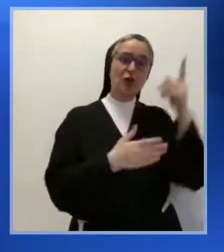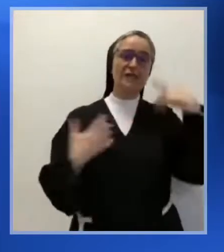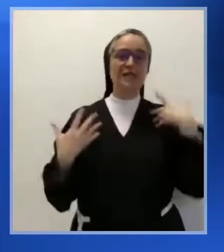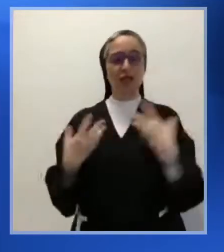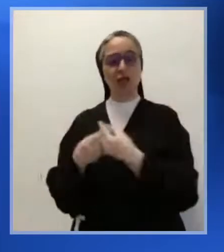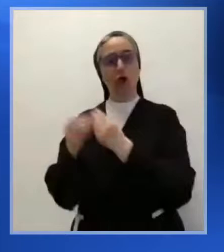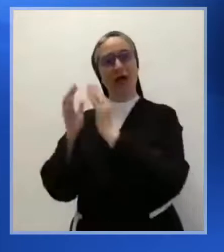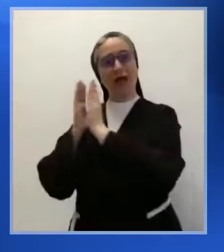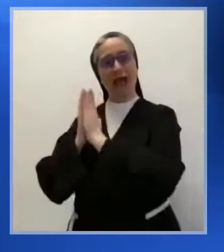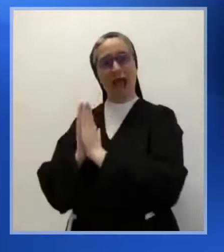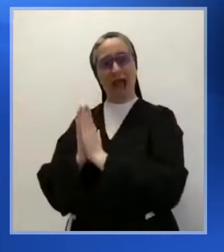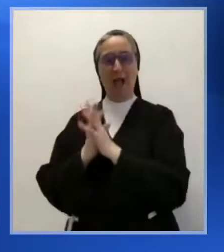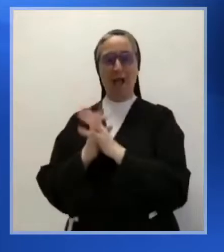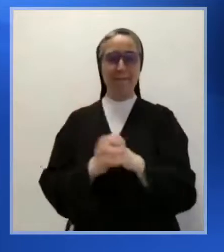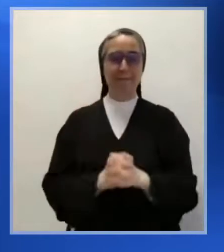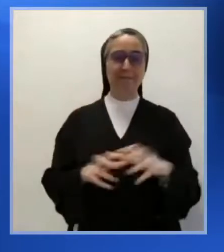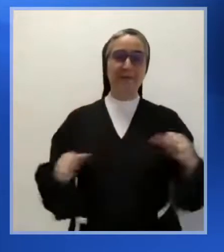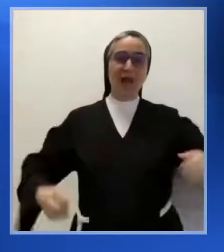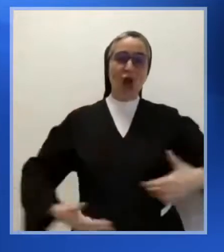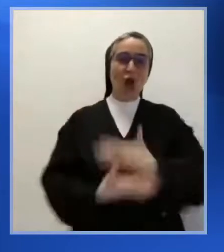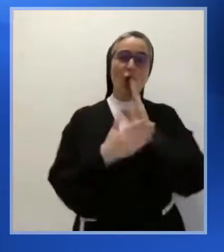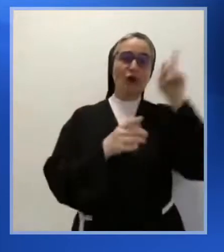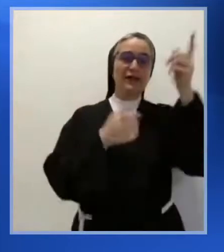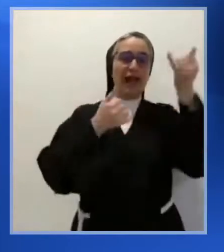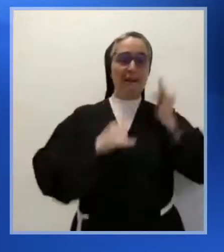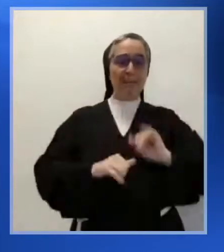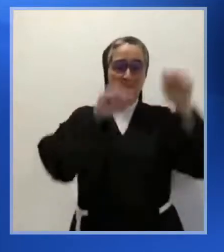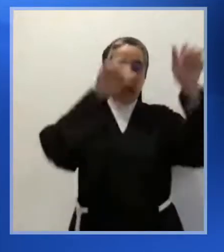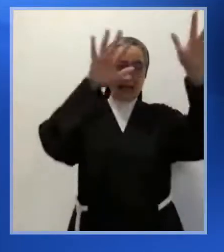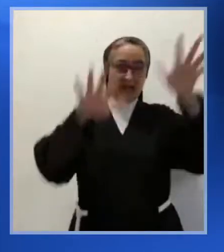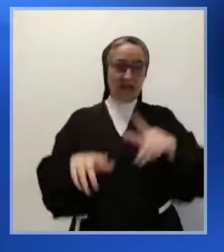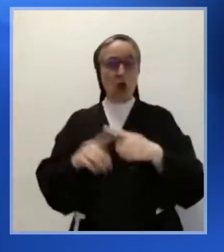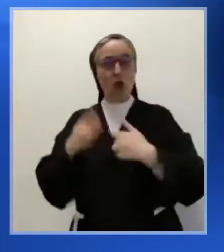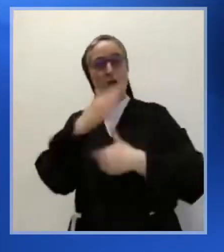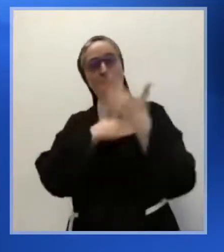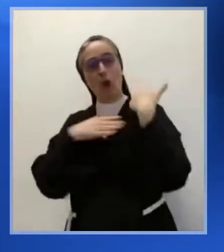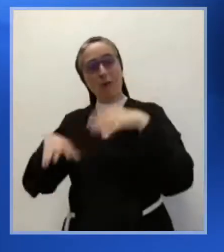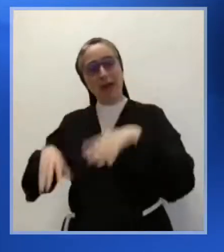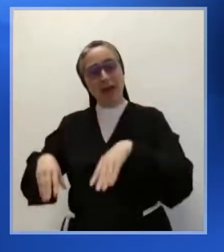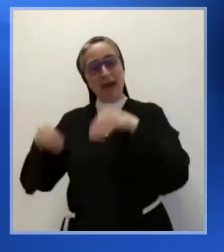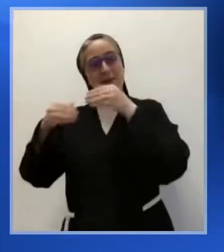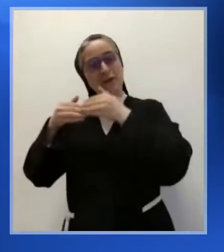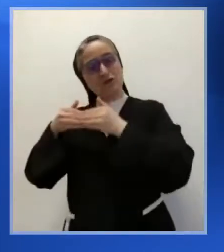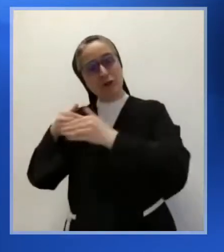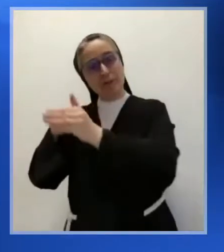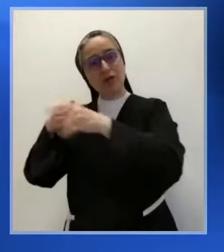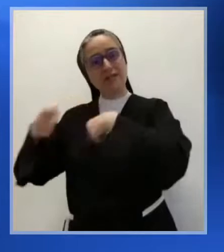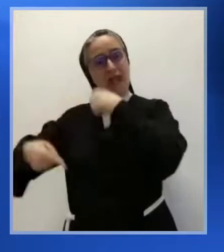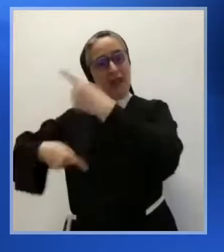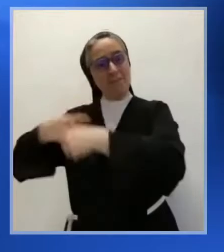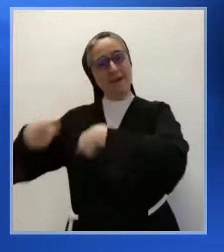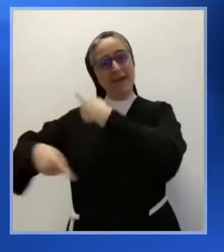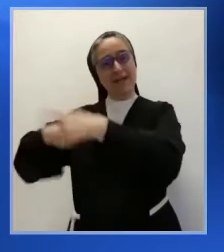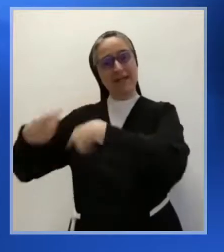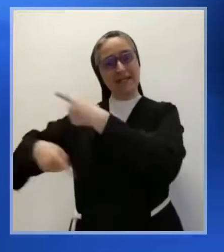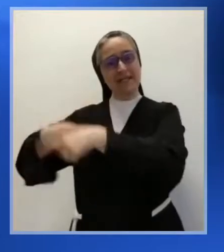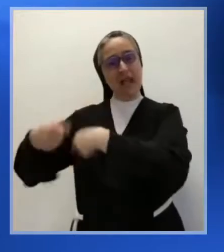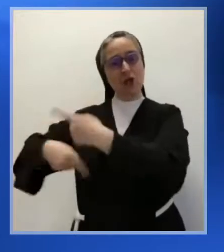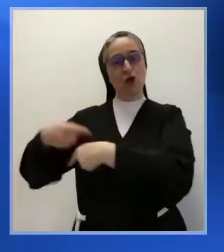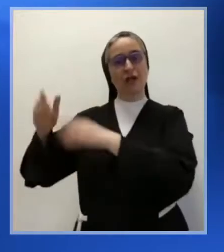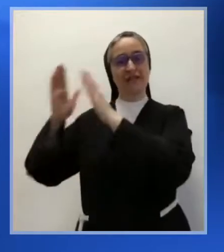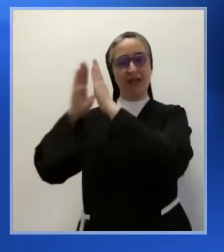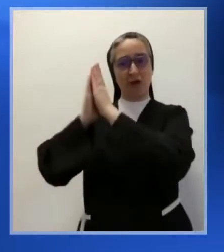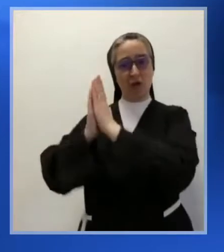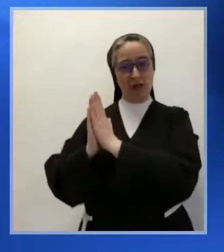nostrum. Amen. Gloria Patri et Filio et Spiritui Sancto. Sicut erat in principio, et nunc et semper, et